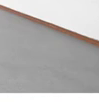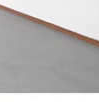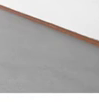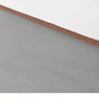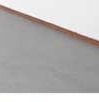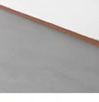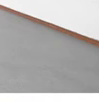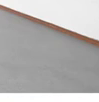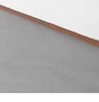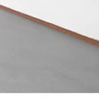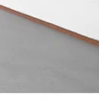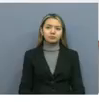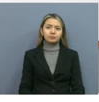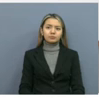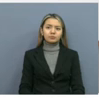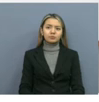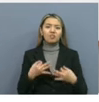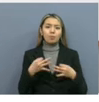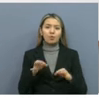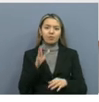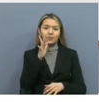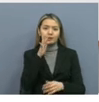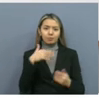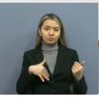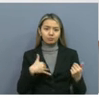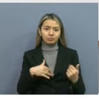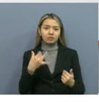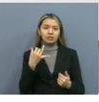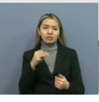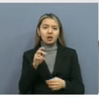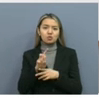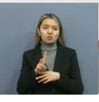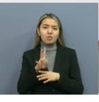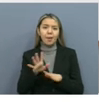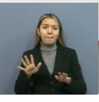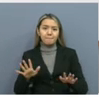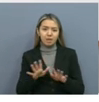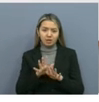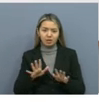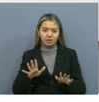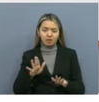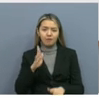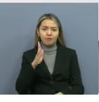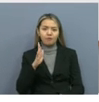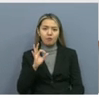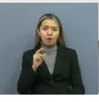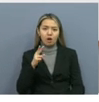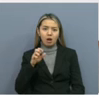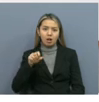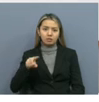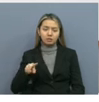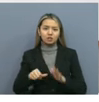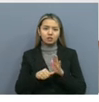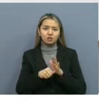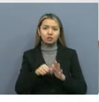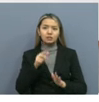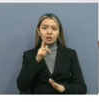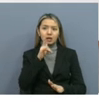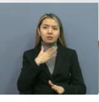Бос уақытымда домбыра үйірмесіне және вокал үйірмесіне барып жүрмін. Осы 6 жыл